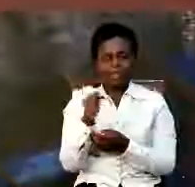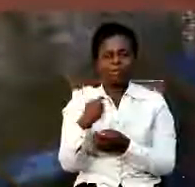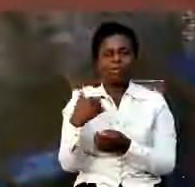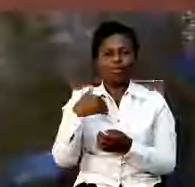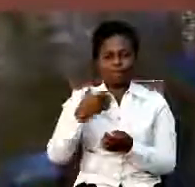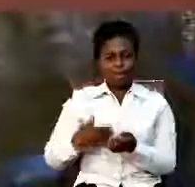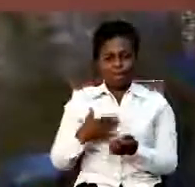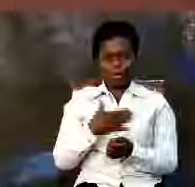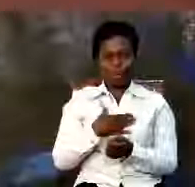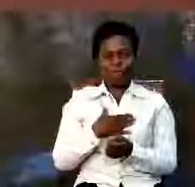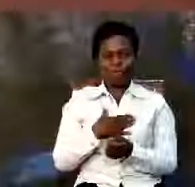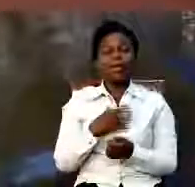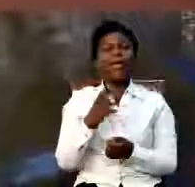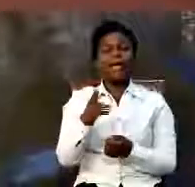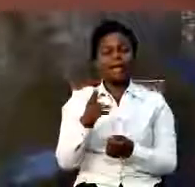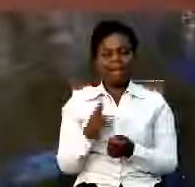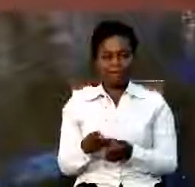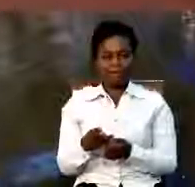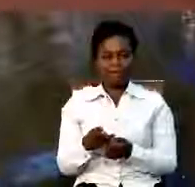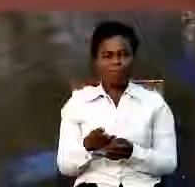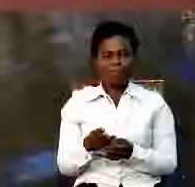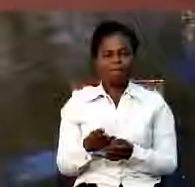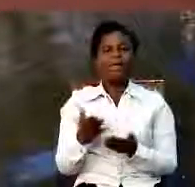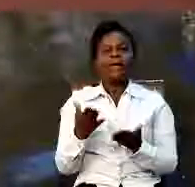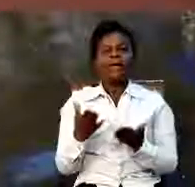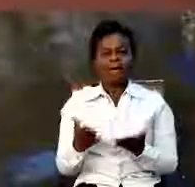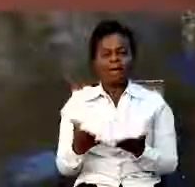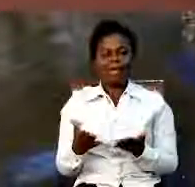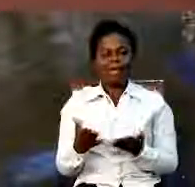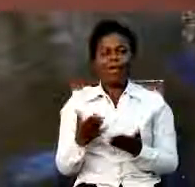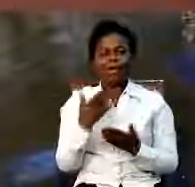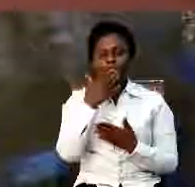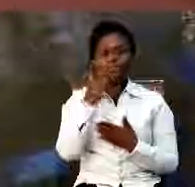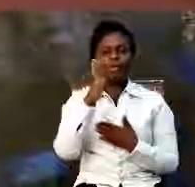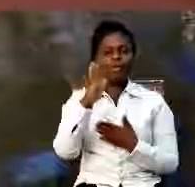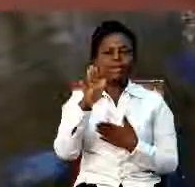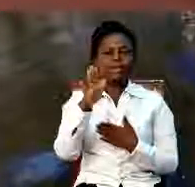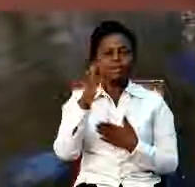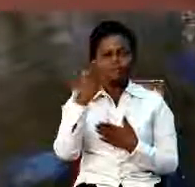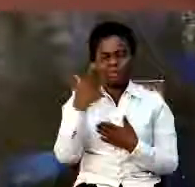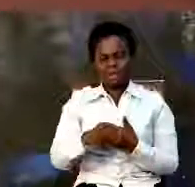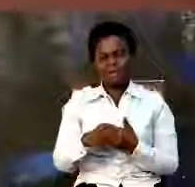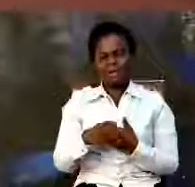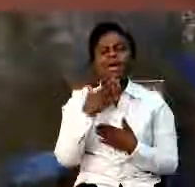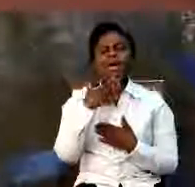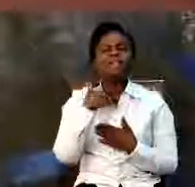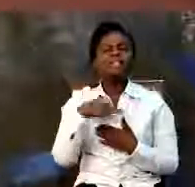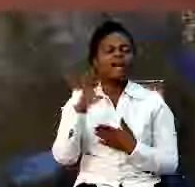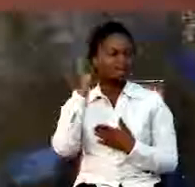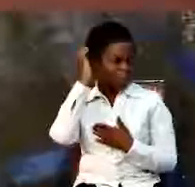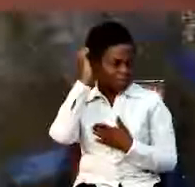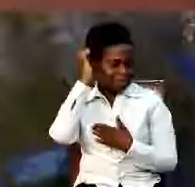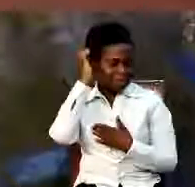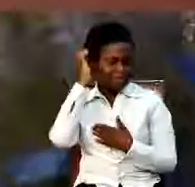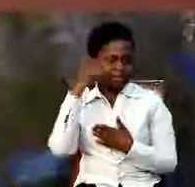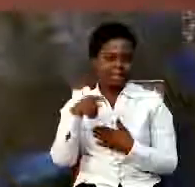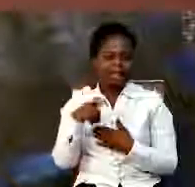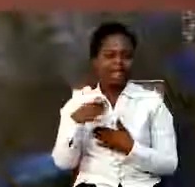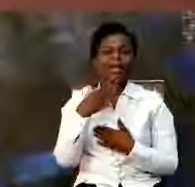Ikawaje? Halafu pole sana. Anataka umsikilize.